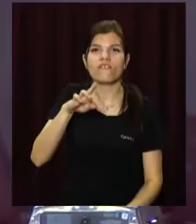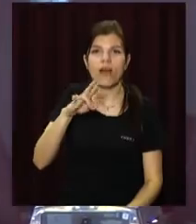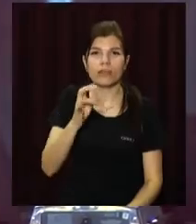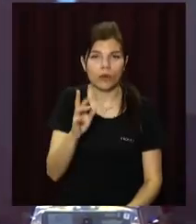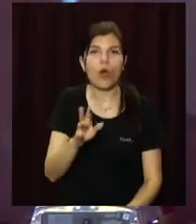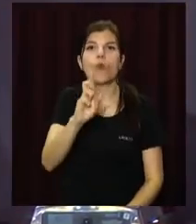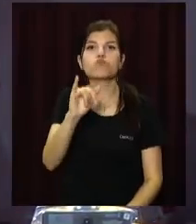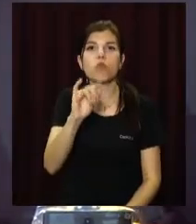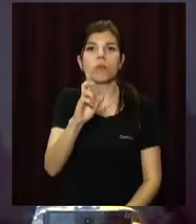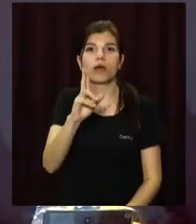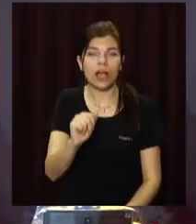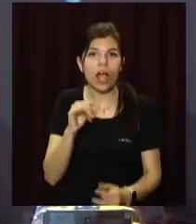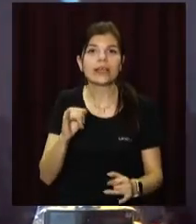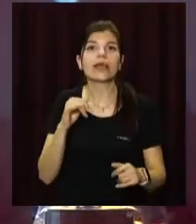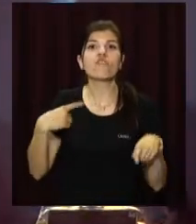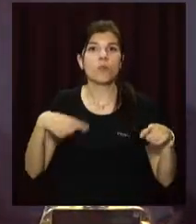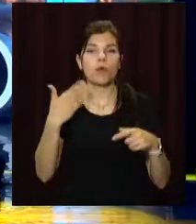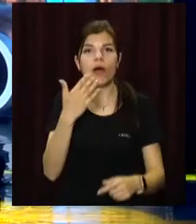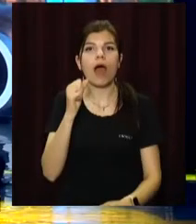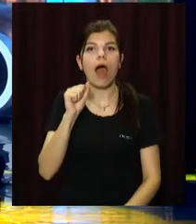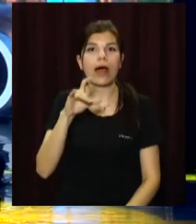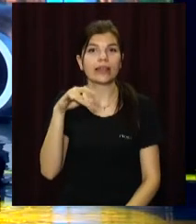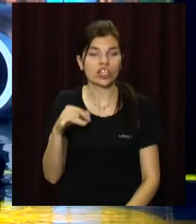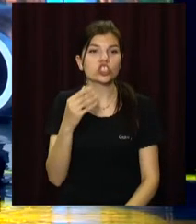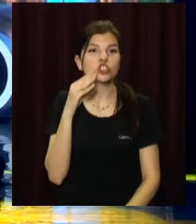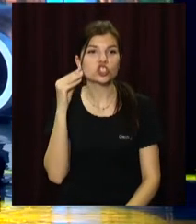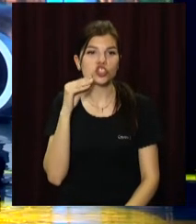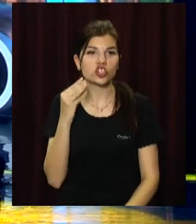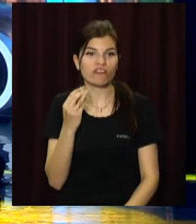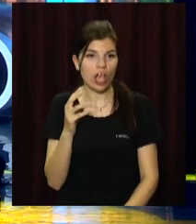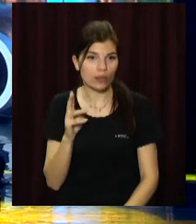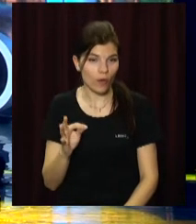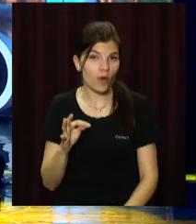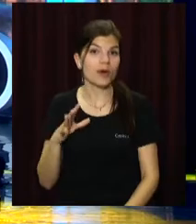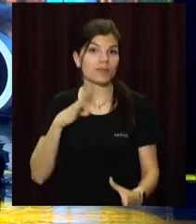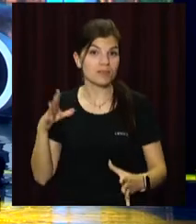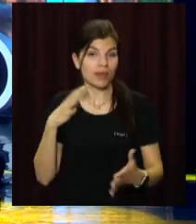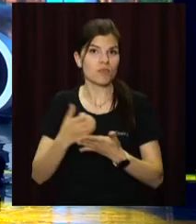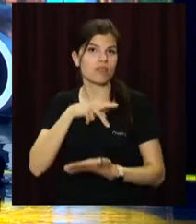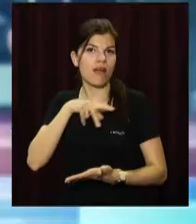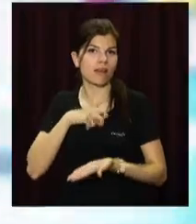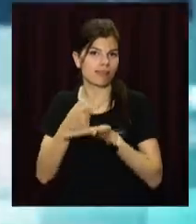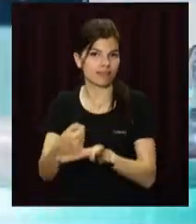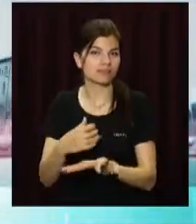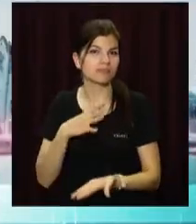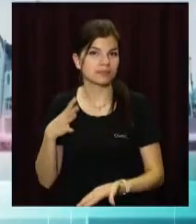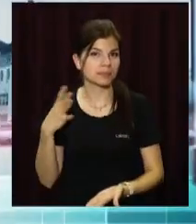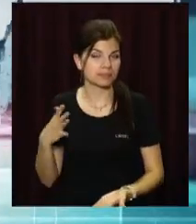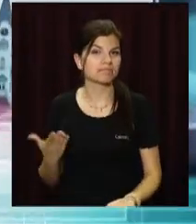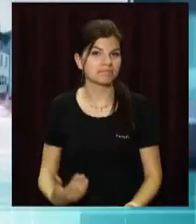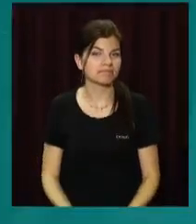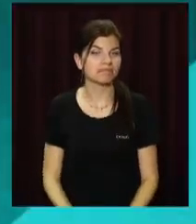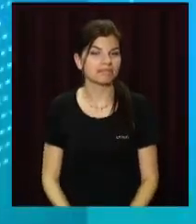Сергій Бубка та Андрій Шевченко. Ірада Акімова, Максим Олещенко, Open News, телеканал «Відкритий».